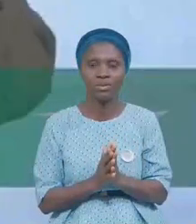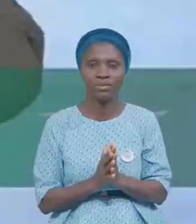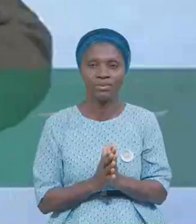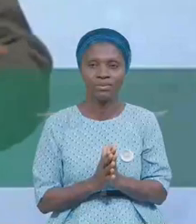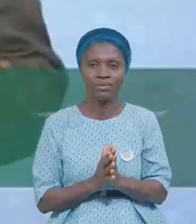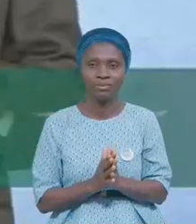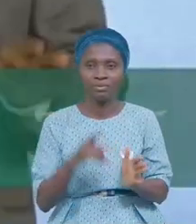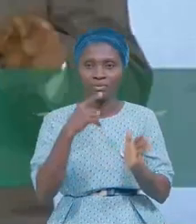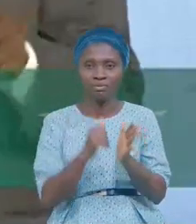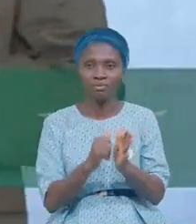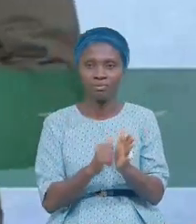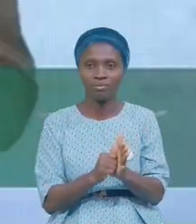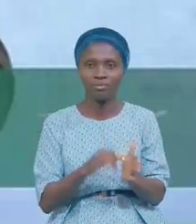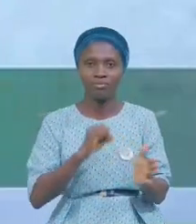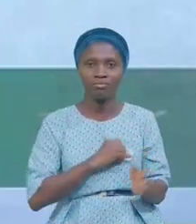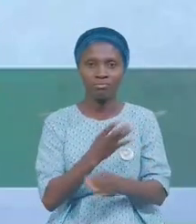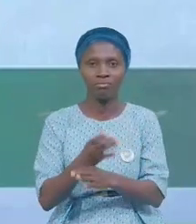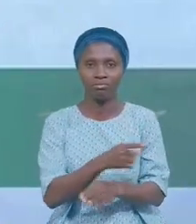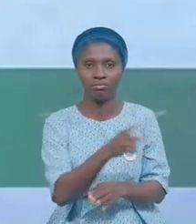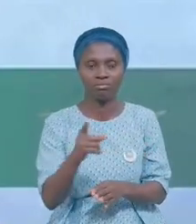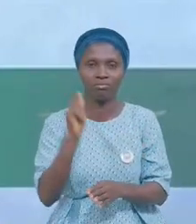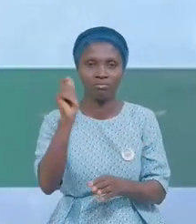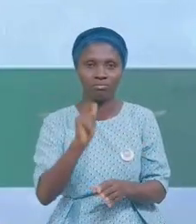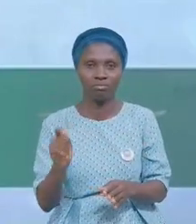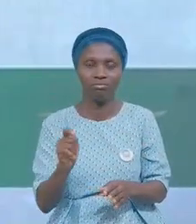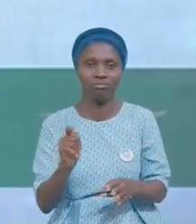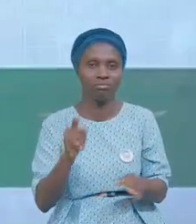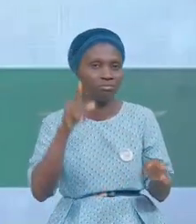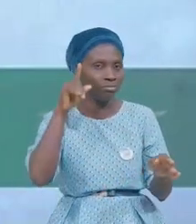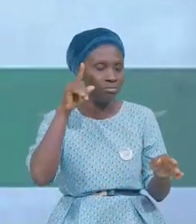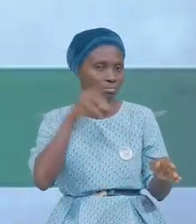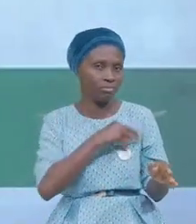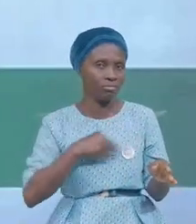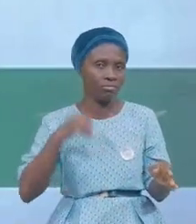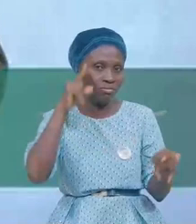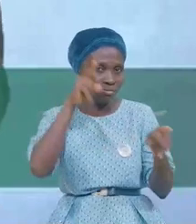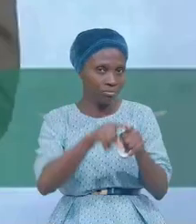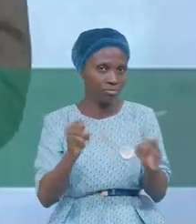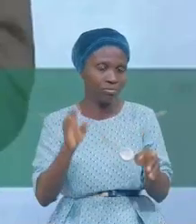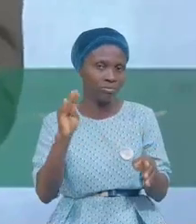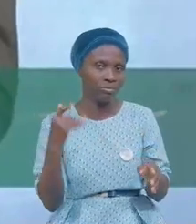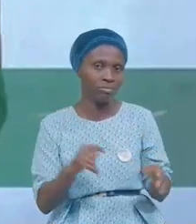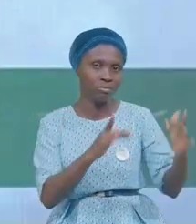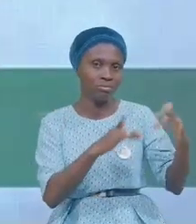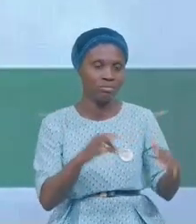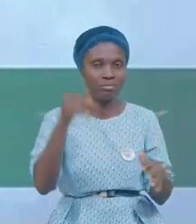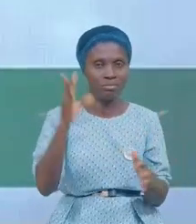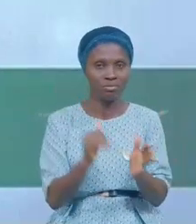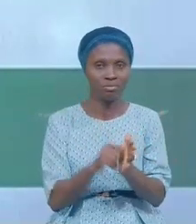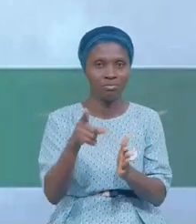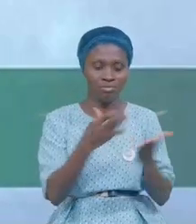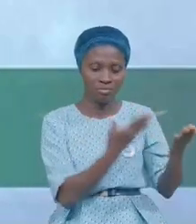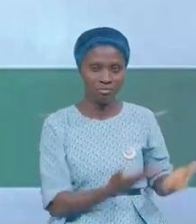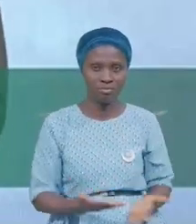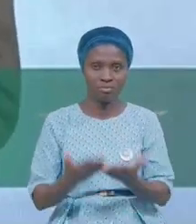1. Il dit, je vous exhorte donc, frères, par les compassions de Dieu, à offrir vos corps comme